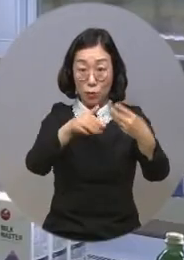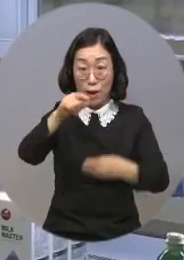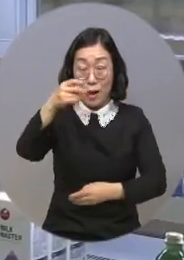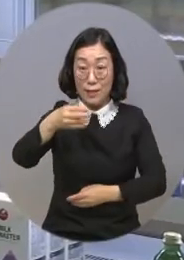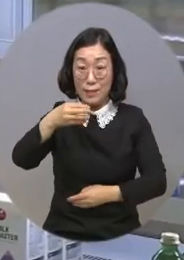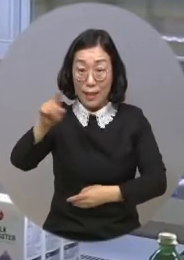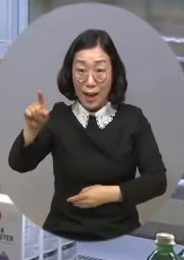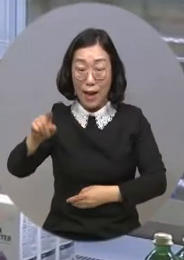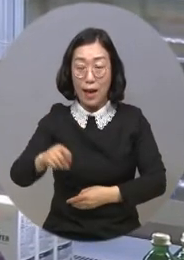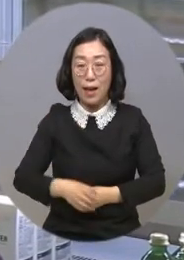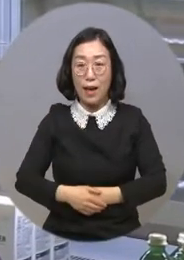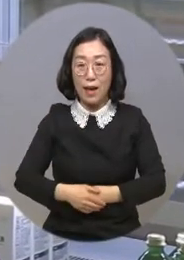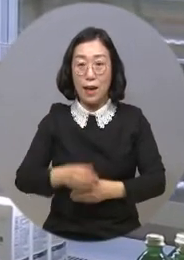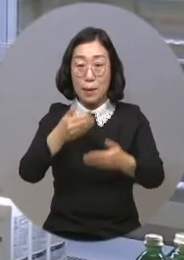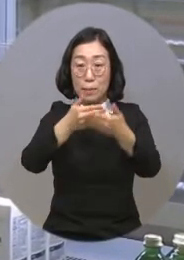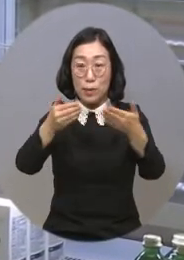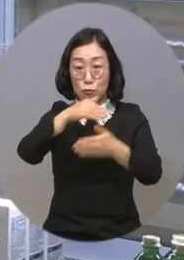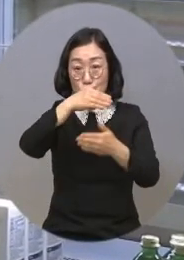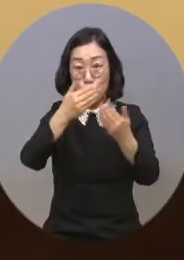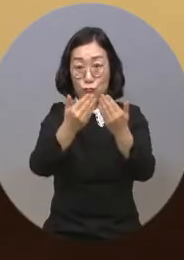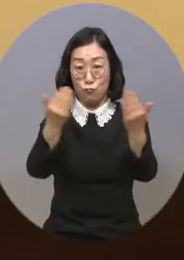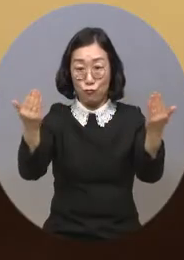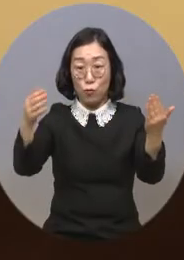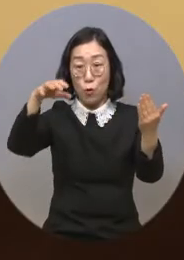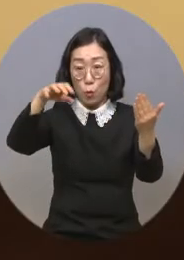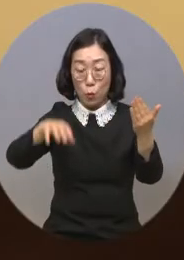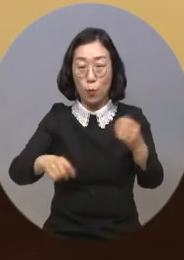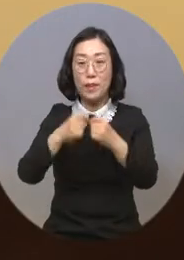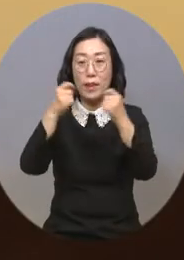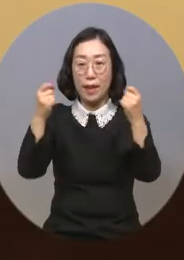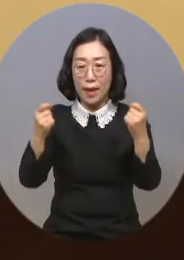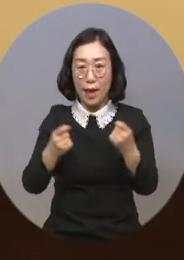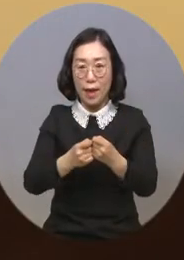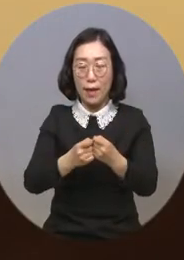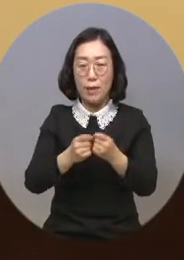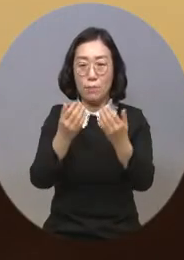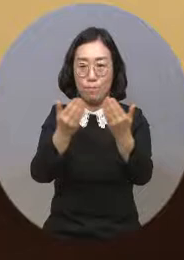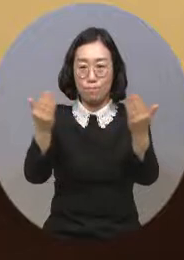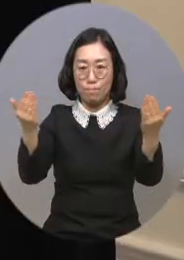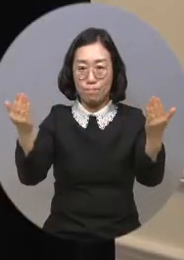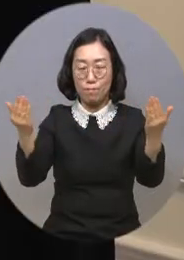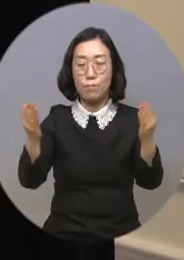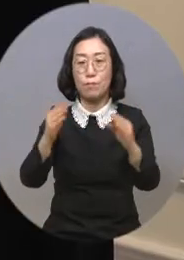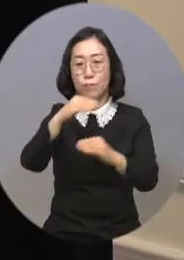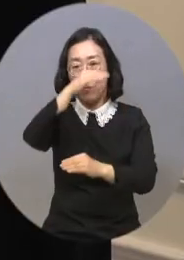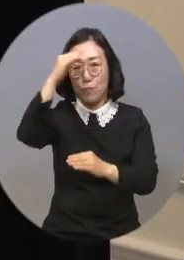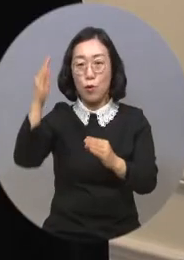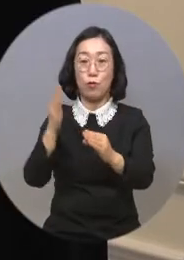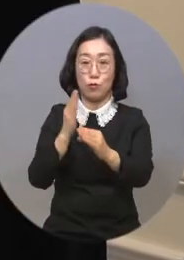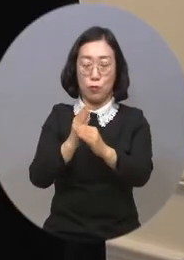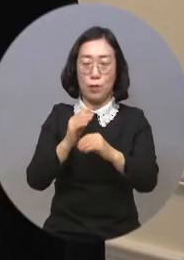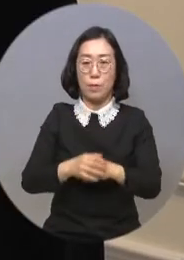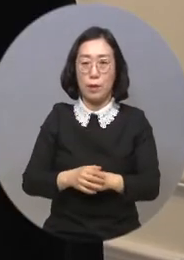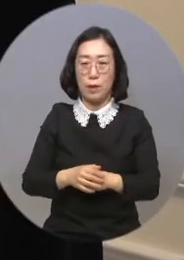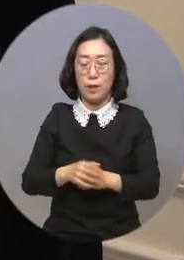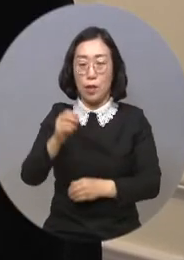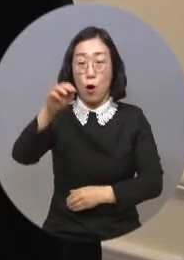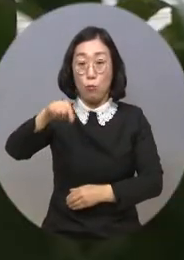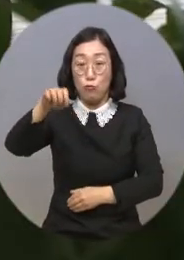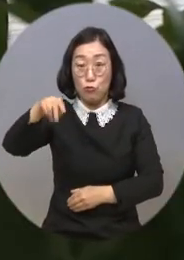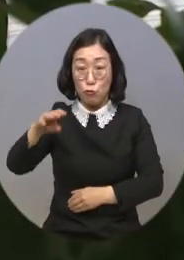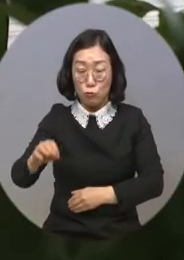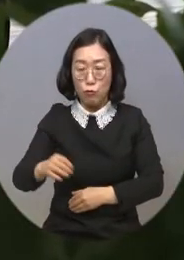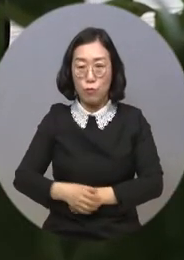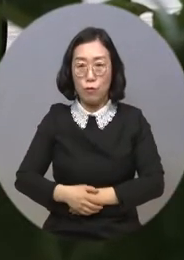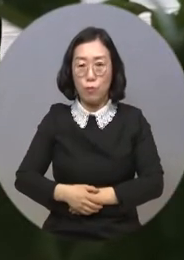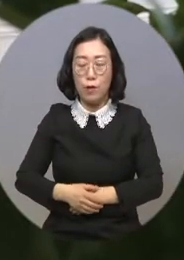갤러리에서는 꽃을 주제로 한 여무웅 작가의 개인전이 열리고 있습니다. 서양 화가 여무웅 작가는